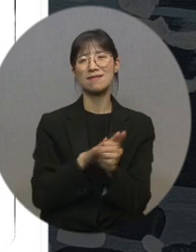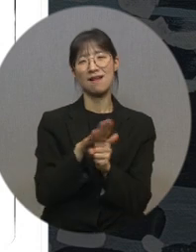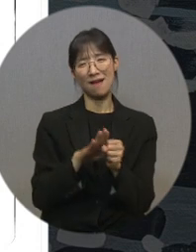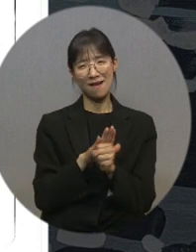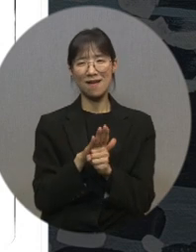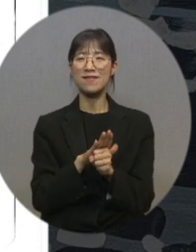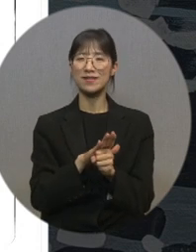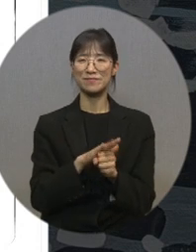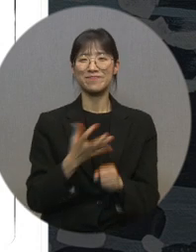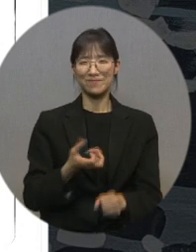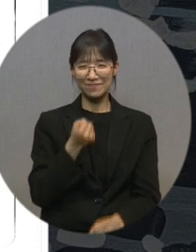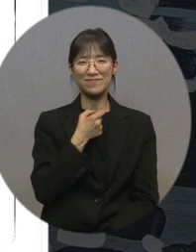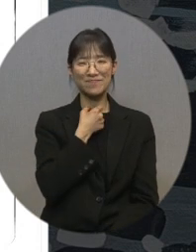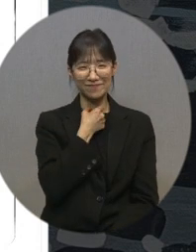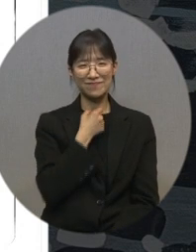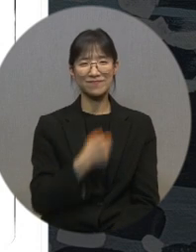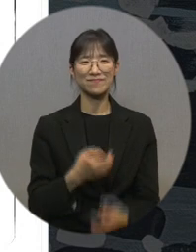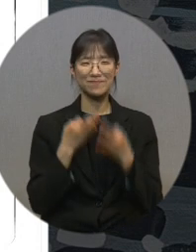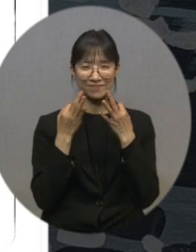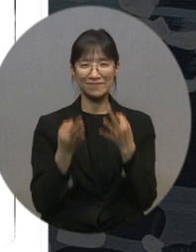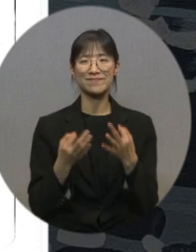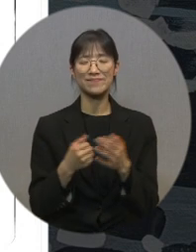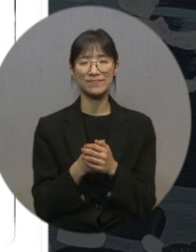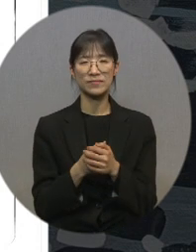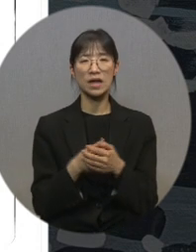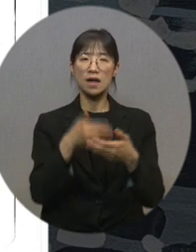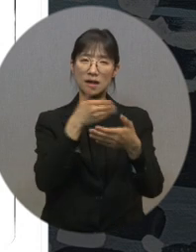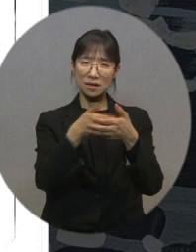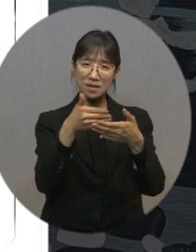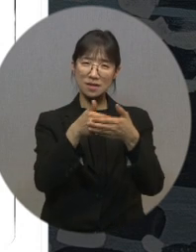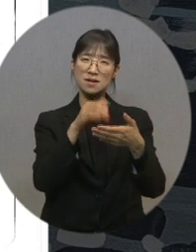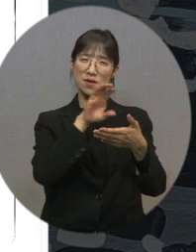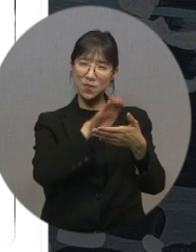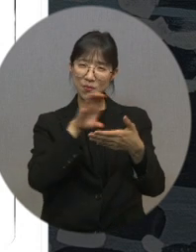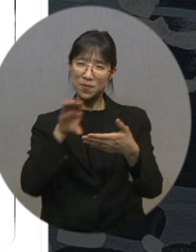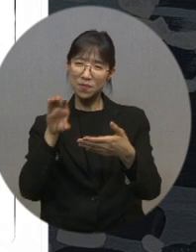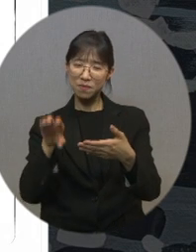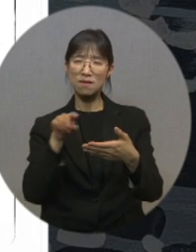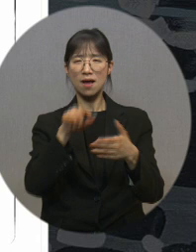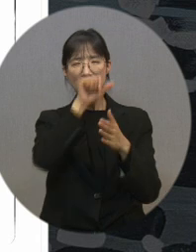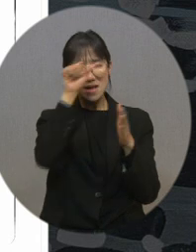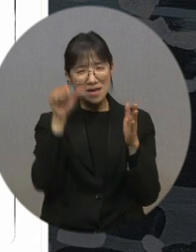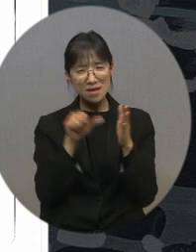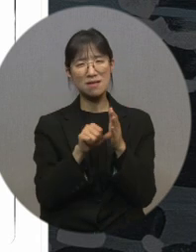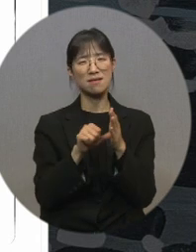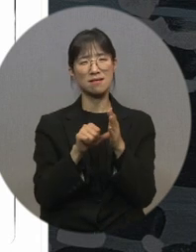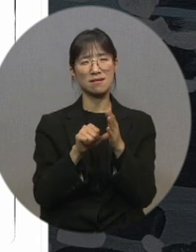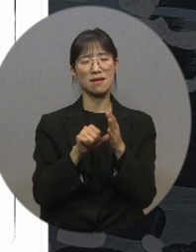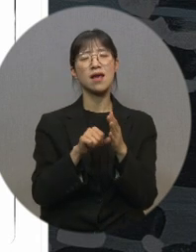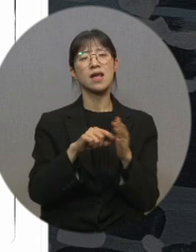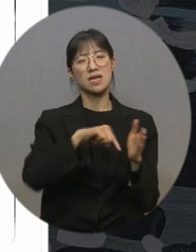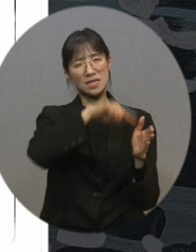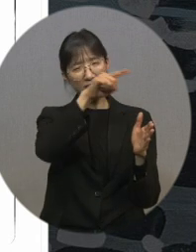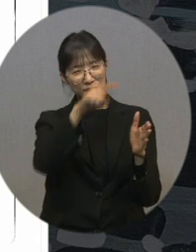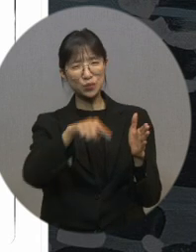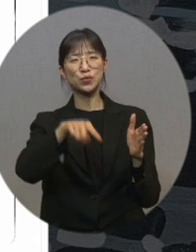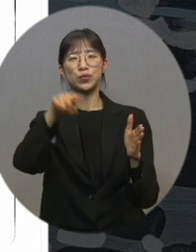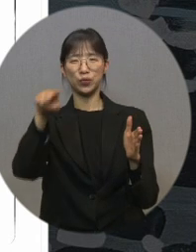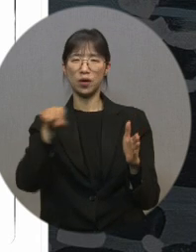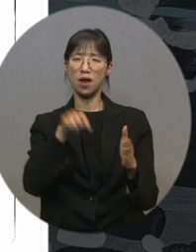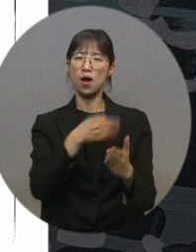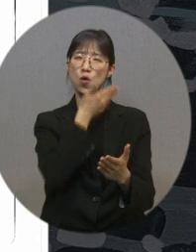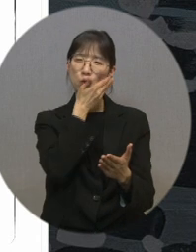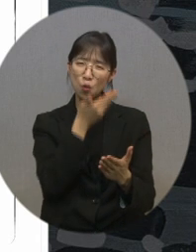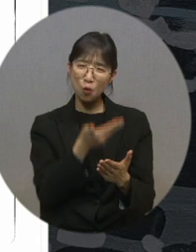가져보려고 노력합니다. 그림으로 담아낸 순간들은 인생이 지나왔던 곡선이며 이에 대한